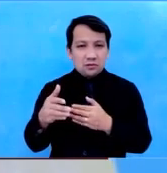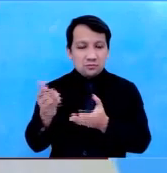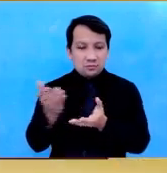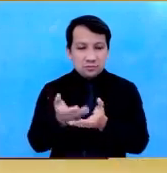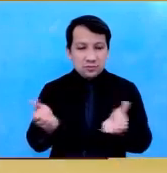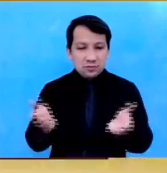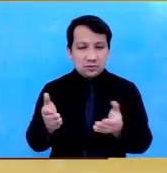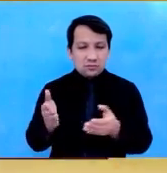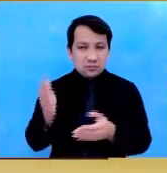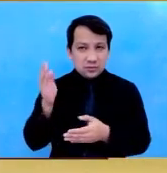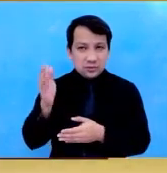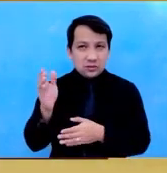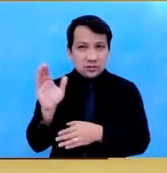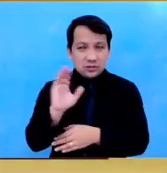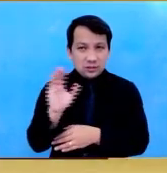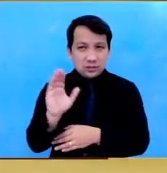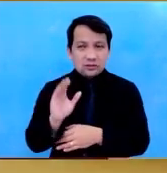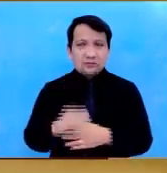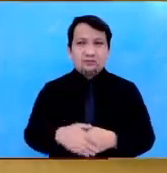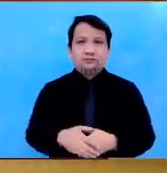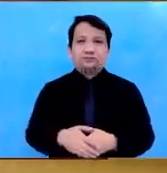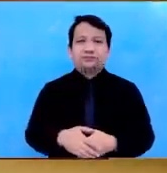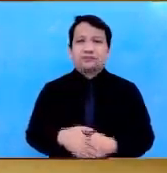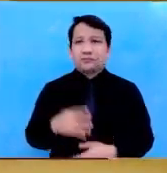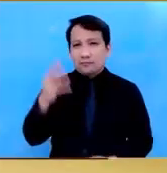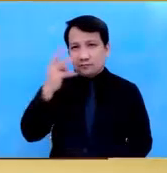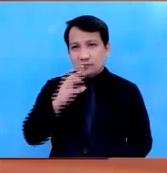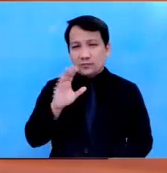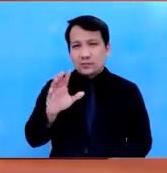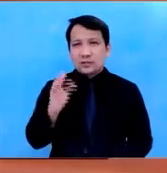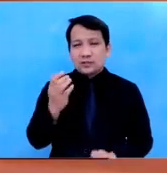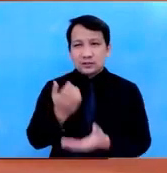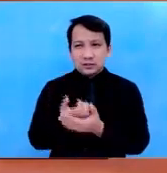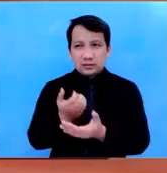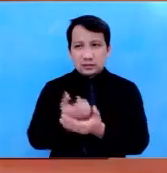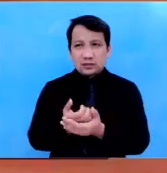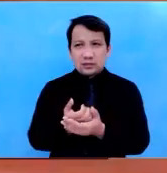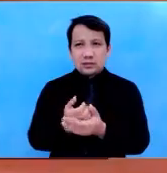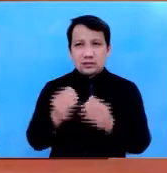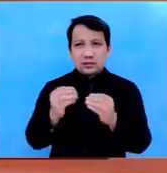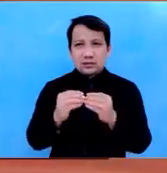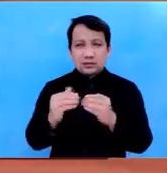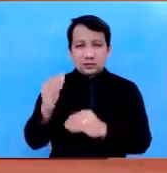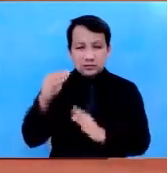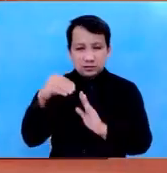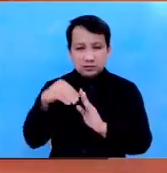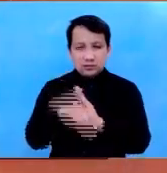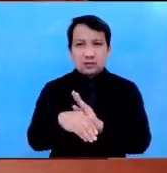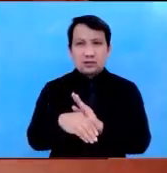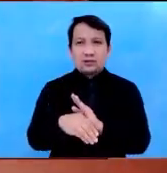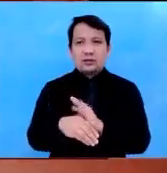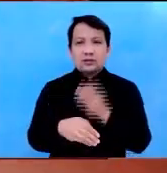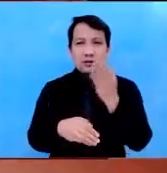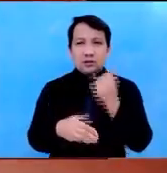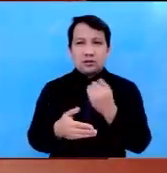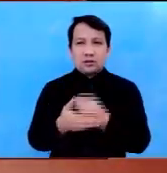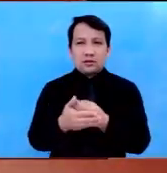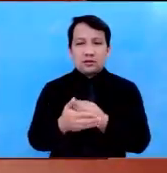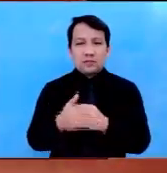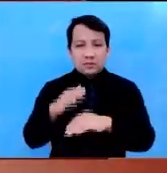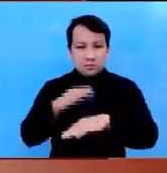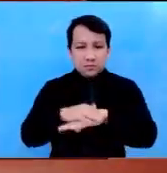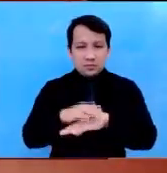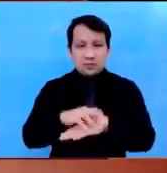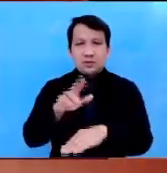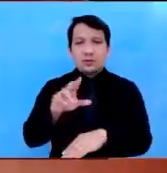Pasko. Nangangamba ngayon ang mga ekonomista na lalong sasadsad ang piso kontra dolyar, lalo't nagbabala ang US